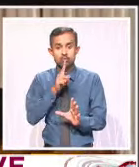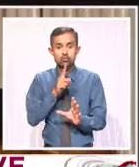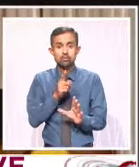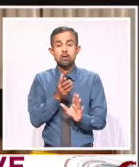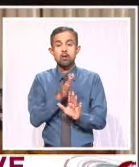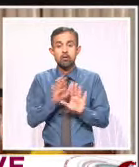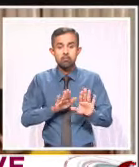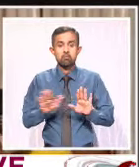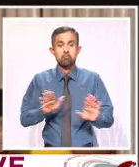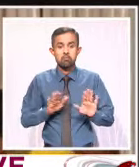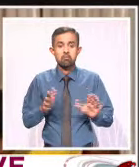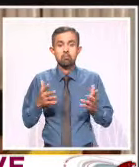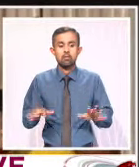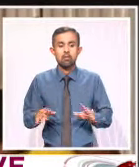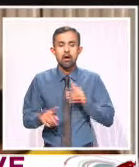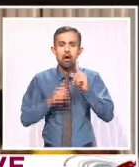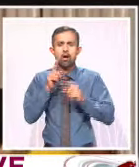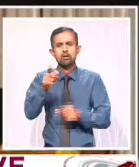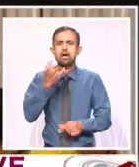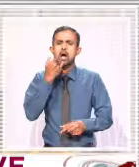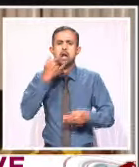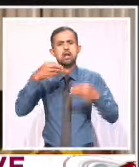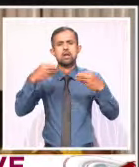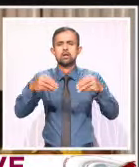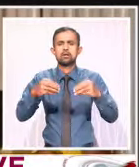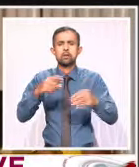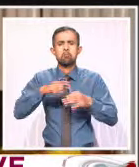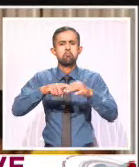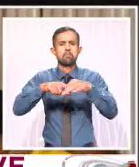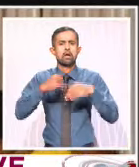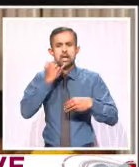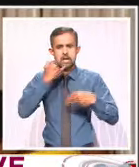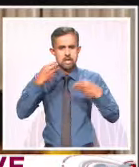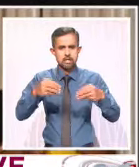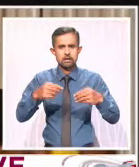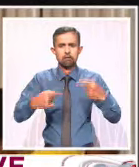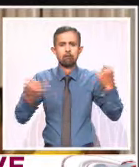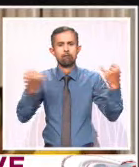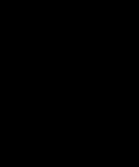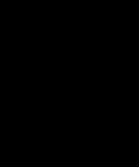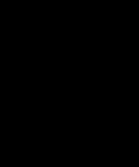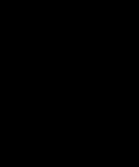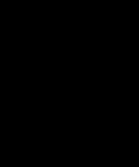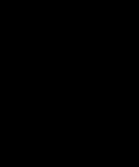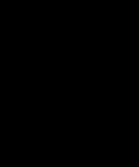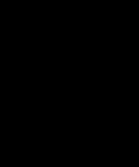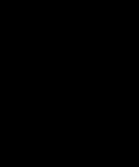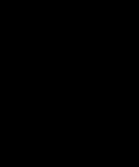අපි කළමනාකරණය කරේ. මේ කතා කරන අයට බොහොම ලේසි කතා කරන්න. ප්‍රශ්න අහන්න ලේසි, විවේචනය කරන්න ලේසි.